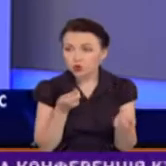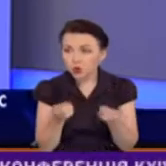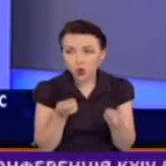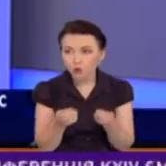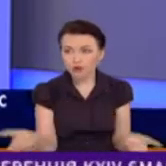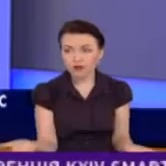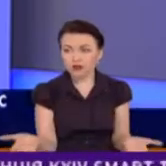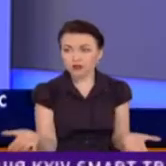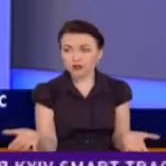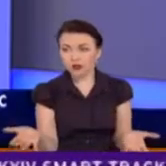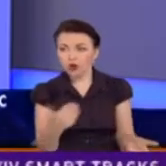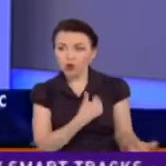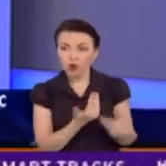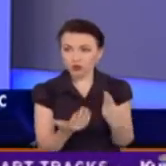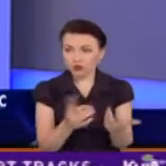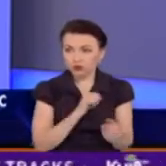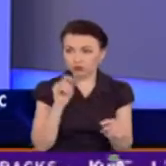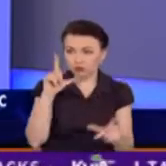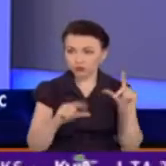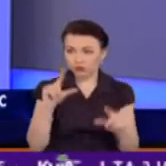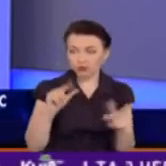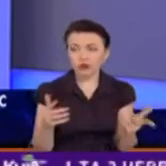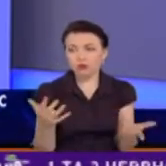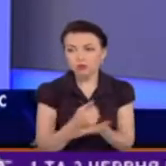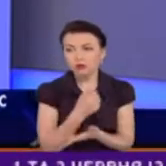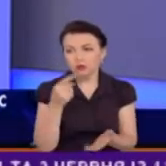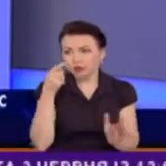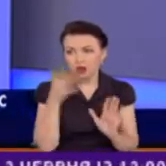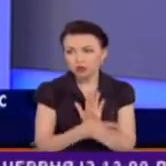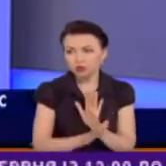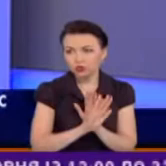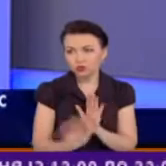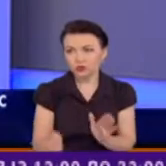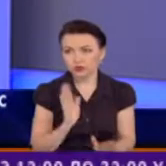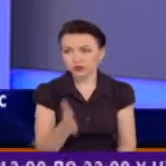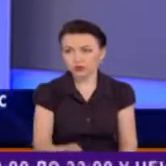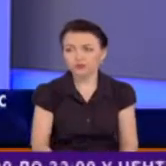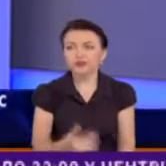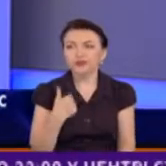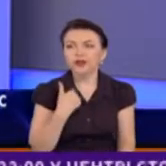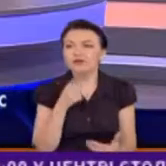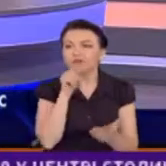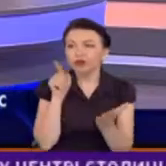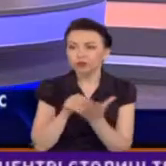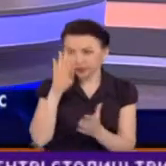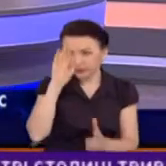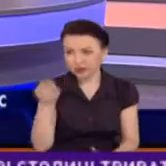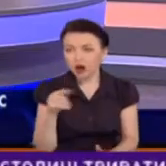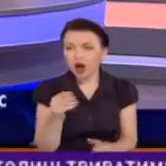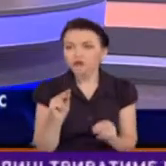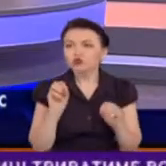дуже умовний ринок. І таким чином незрозуміло взагалі... Так, да. Можна я до пана Олексія? Пане Олексію, а в чому